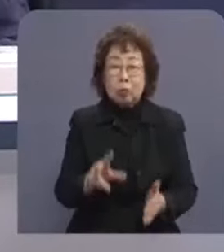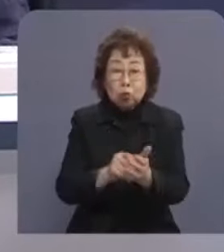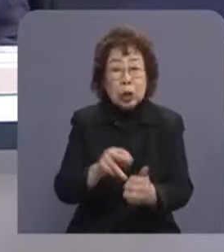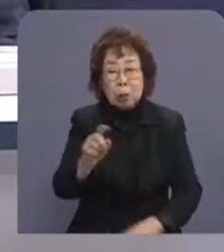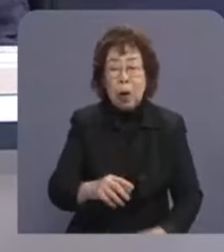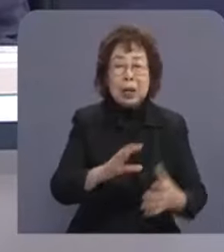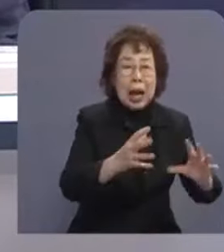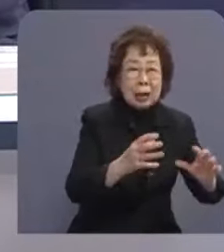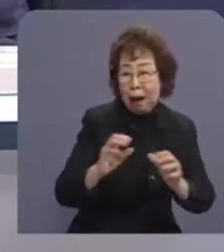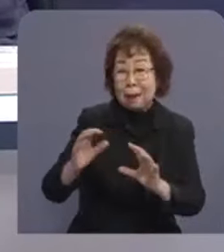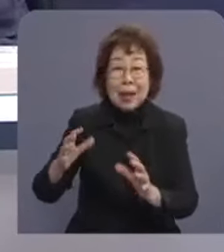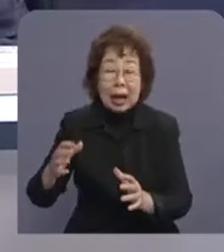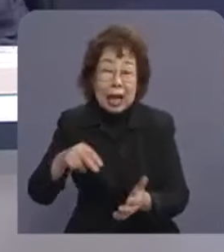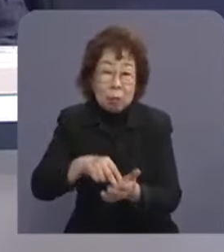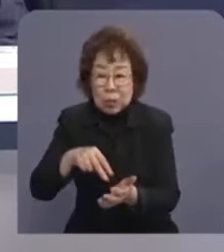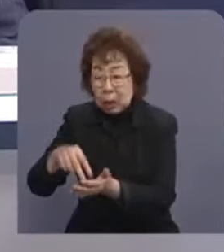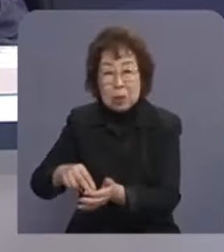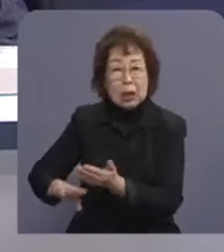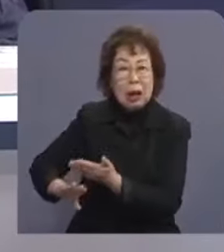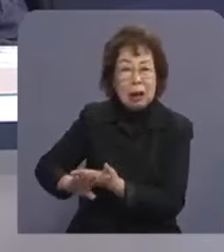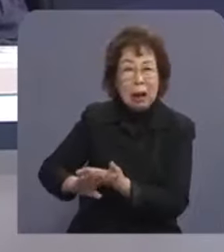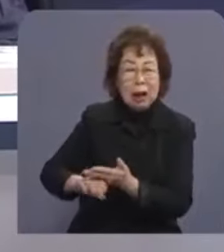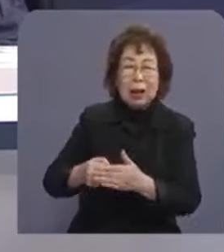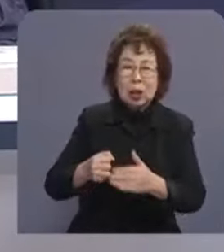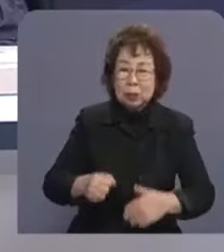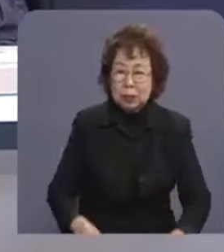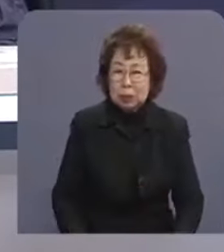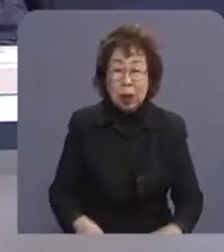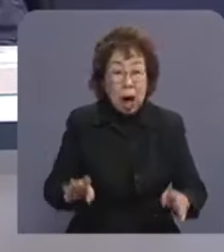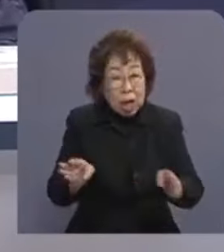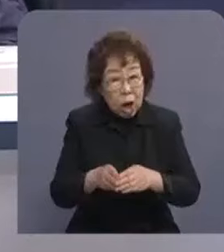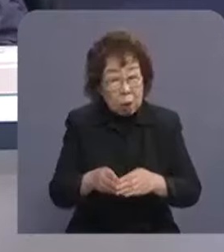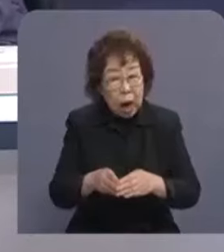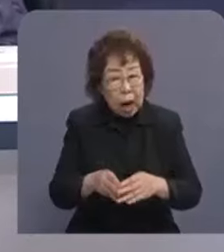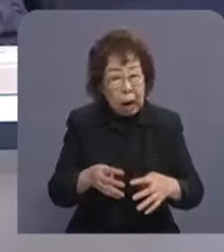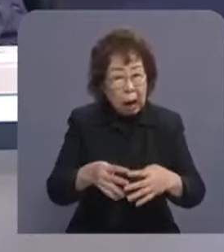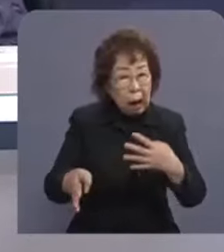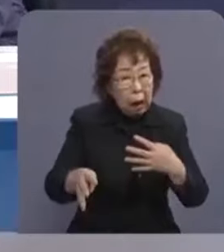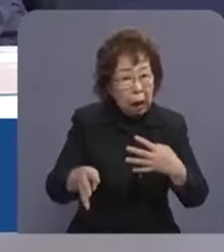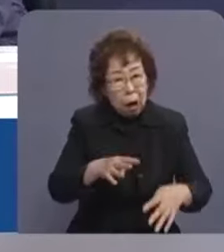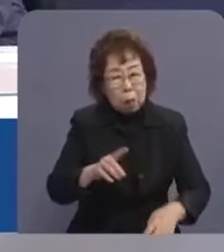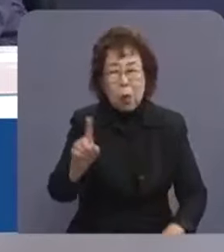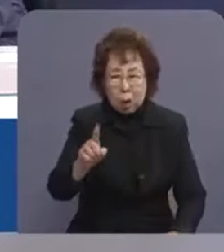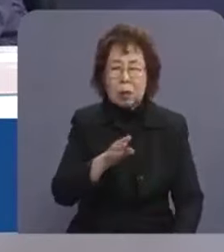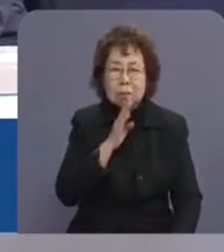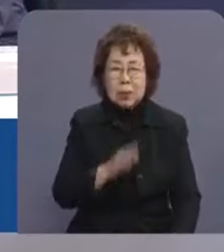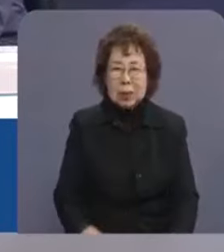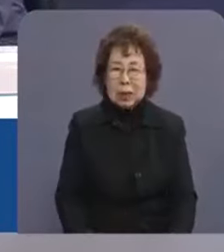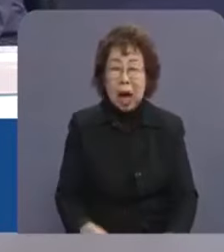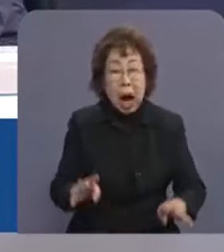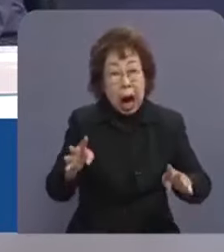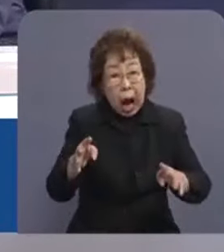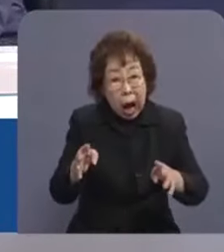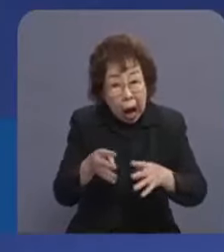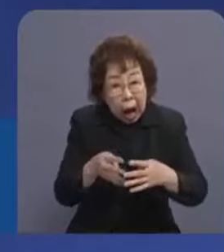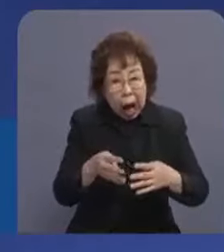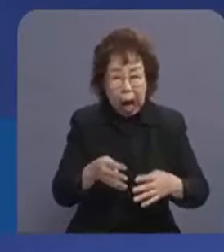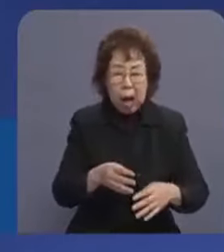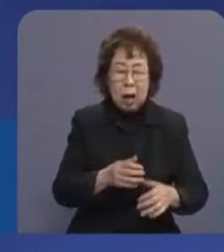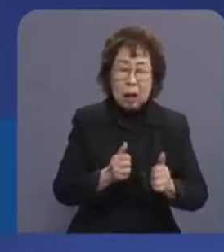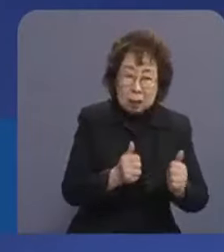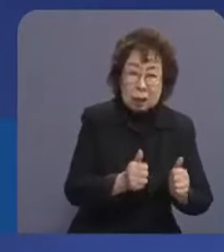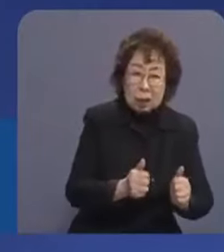국가간에 이제 생산과 소비가 다르기 때문에 처의 입장차가 대립하고 있다 는 건데 예네 그러니까 협약의 적극 적극적인 나라들이